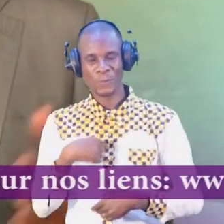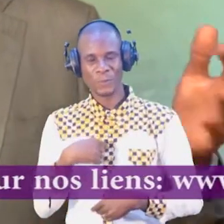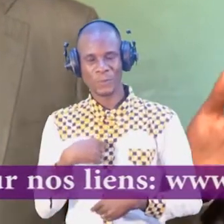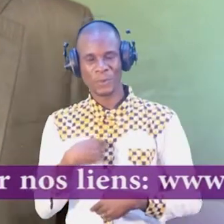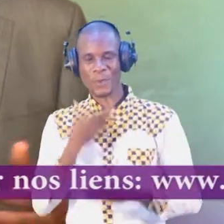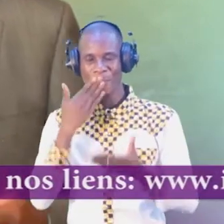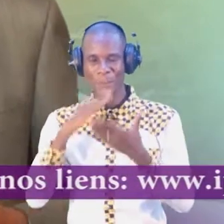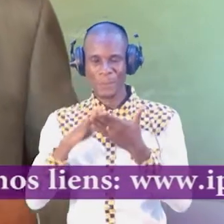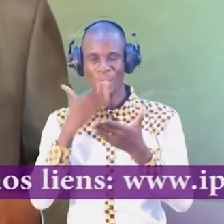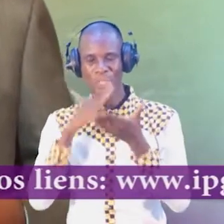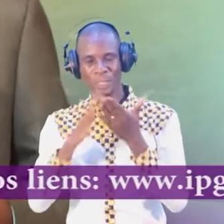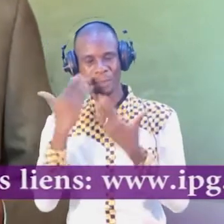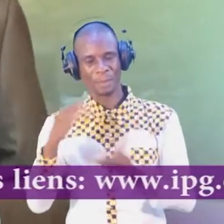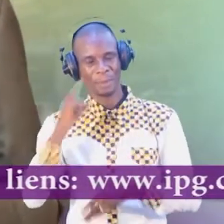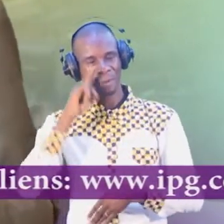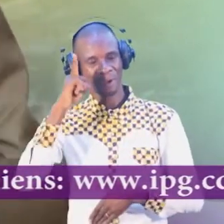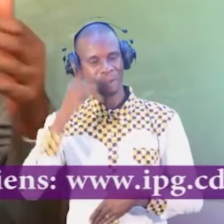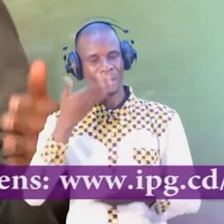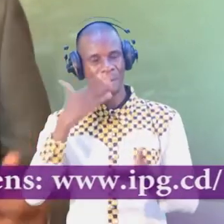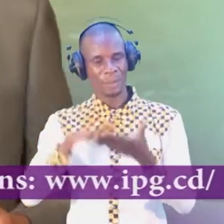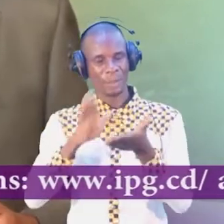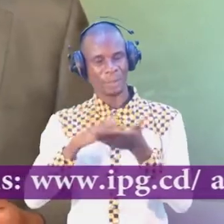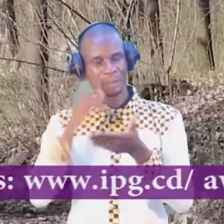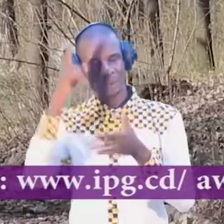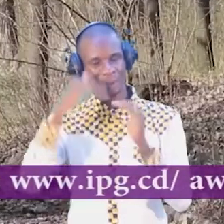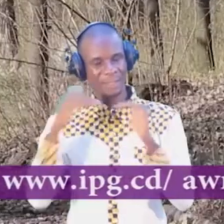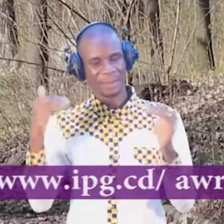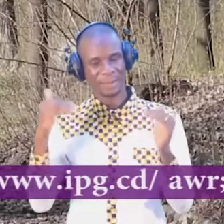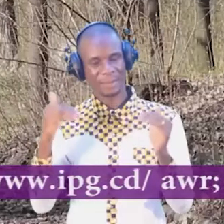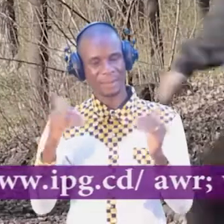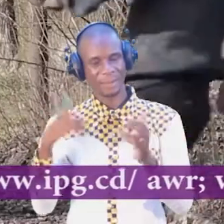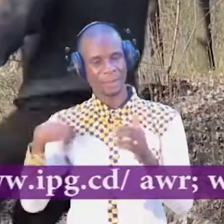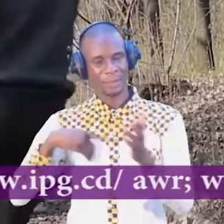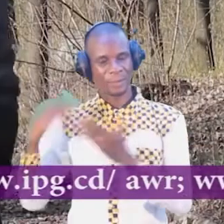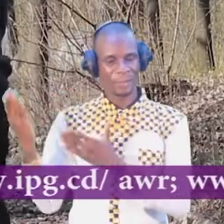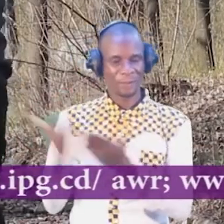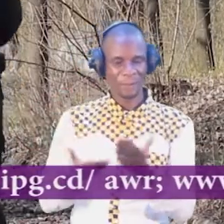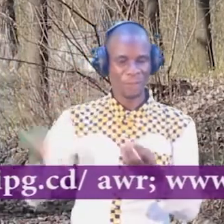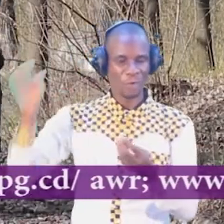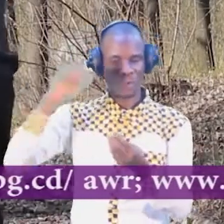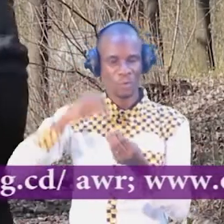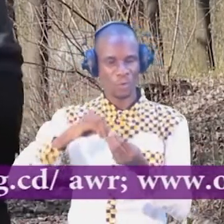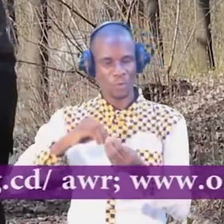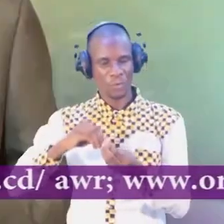Koyeba na koboka mituka, kobotola biloko, koboma bato, banzela nyonso ekomi penza na sécurité te.